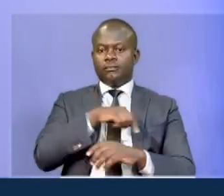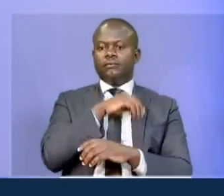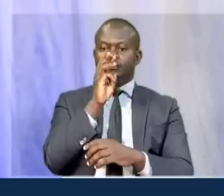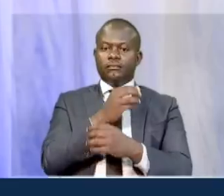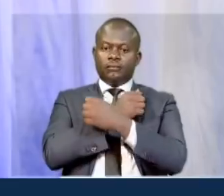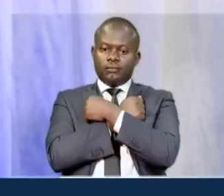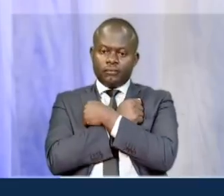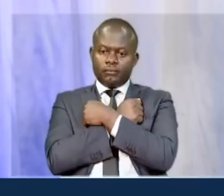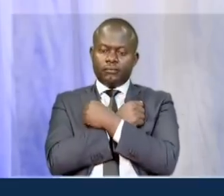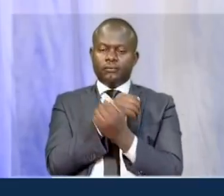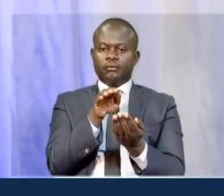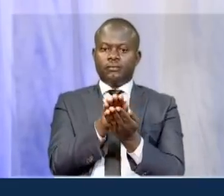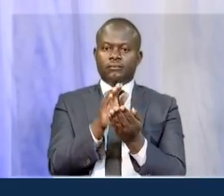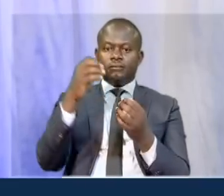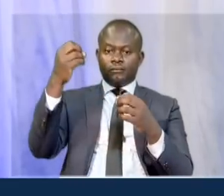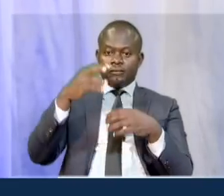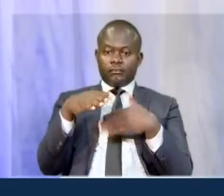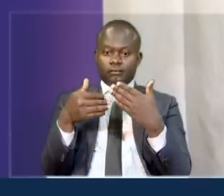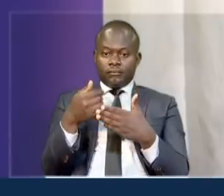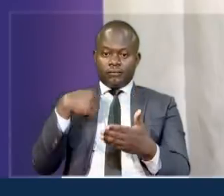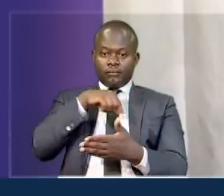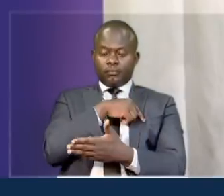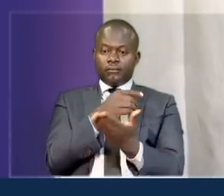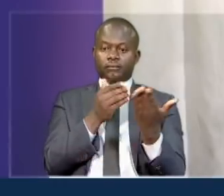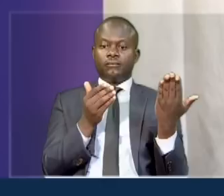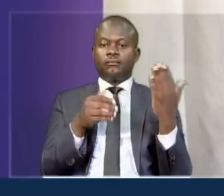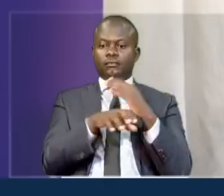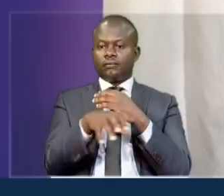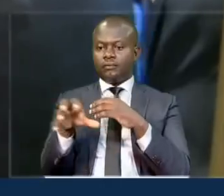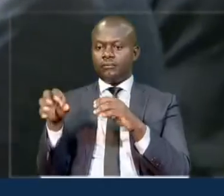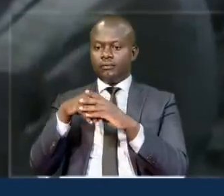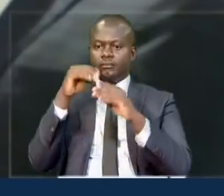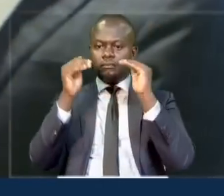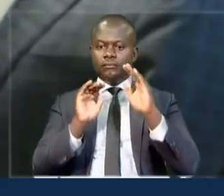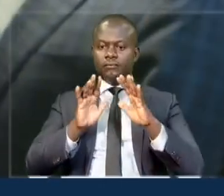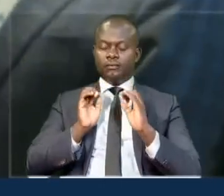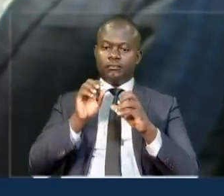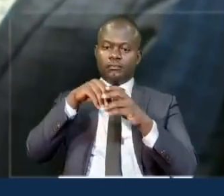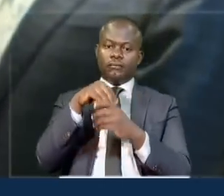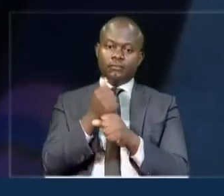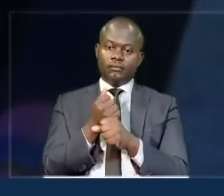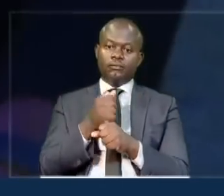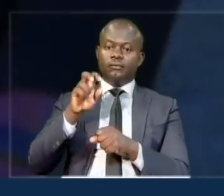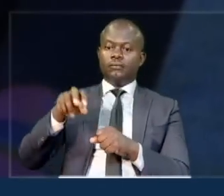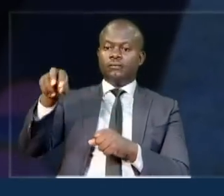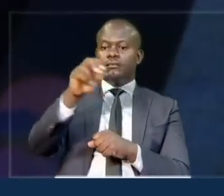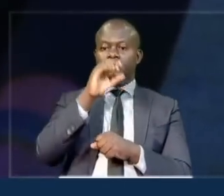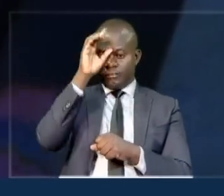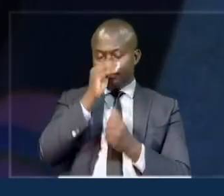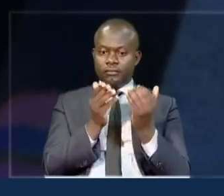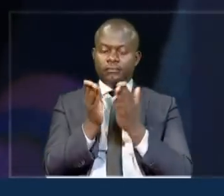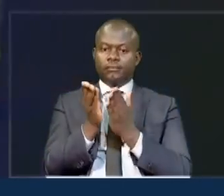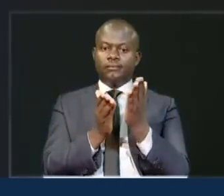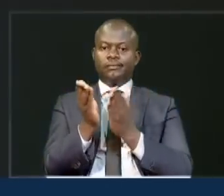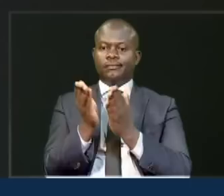bazabikunda. Banki ya Kigali kandi ivuga ko izakomeza gufungura andi mashami nk'aya mu rwego rwo kurinda abayigana gukora urugendo rurerure bajya gushaka